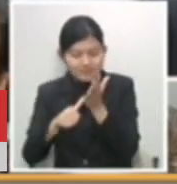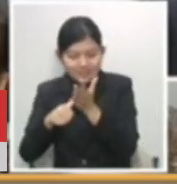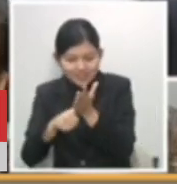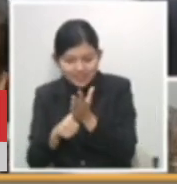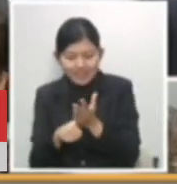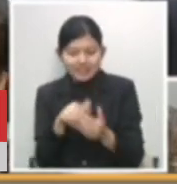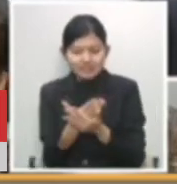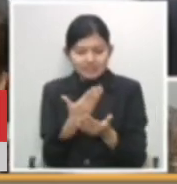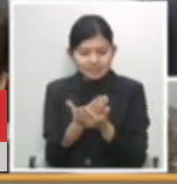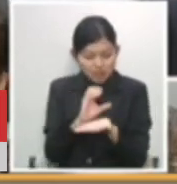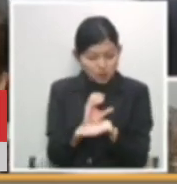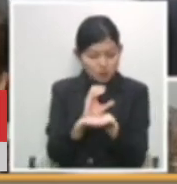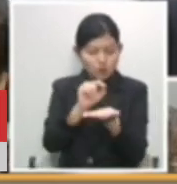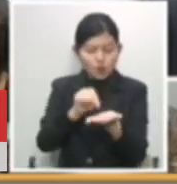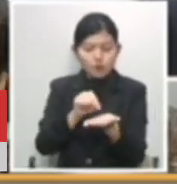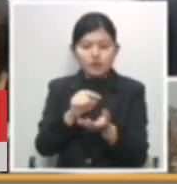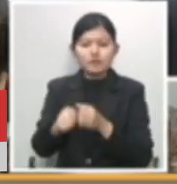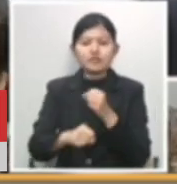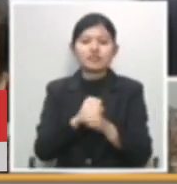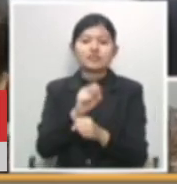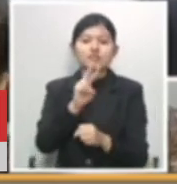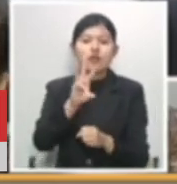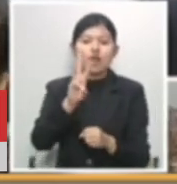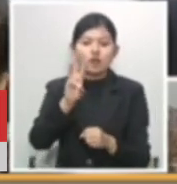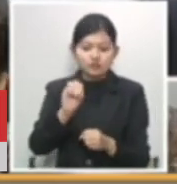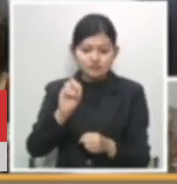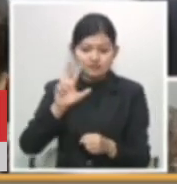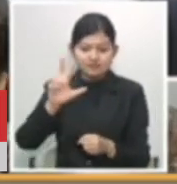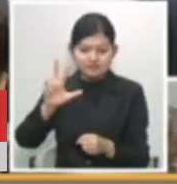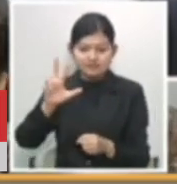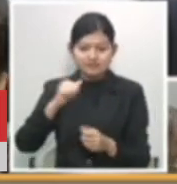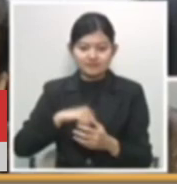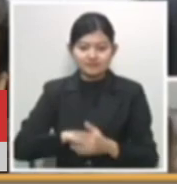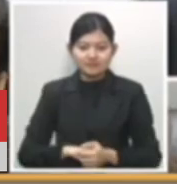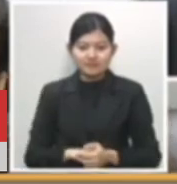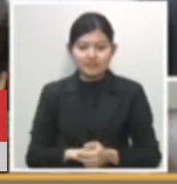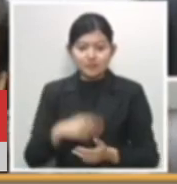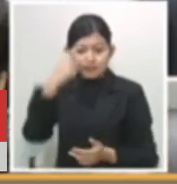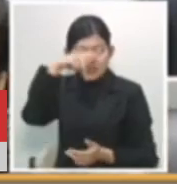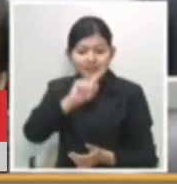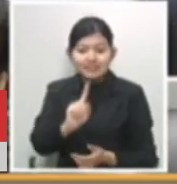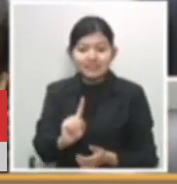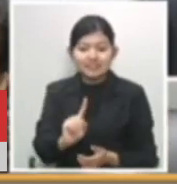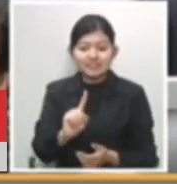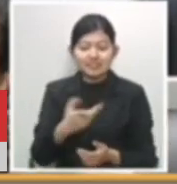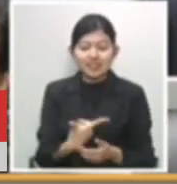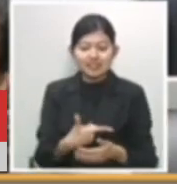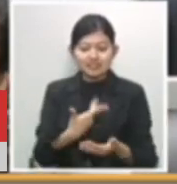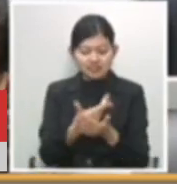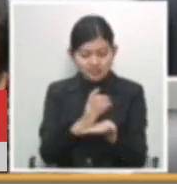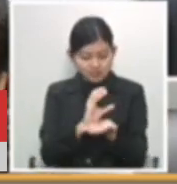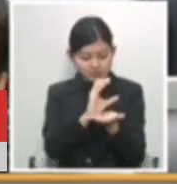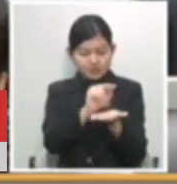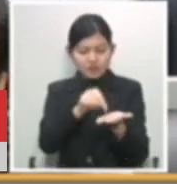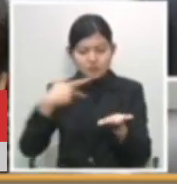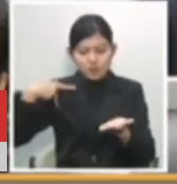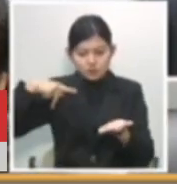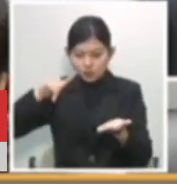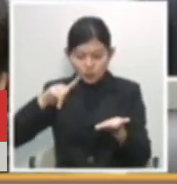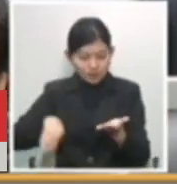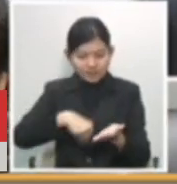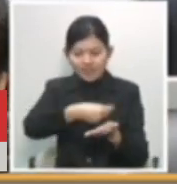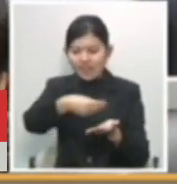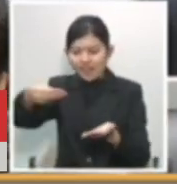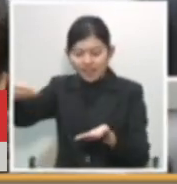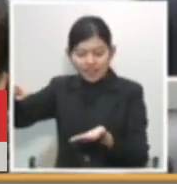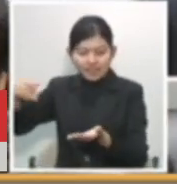ายประจำปีพ.ศ.2563เพื่อให้งบประมาณฉบับนี้เกิดประโยชน์สูงสุดเหมาะ